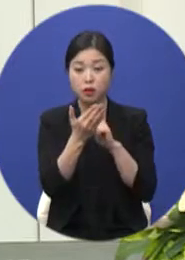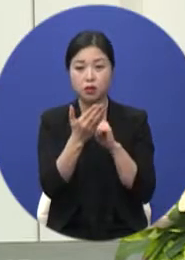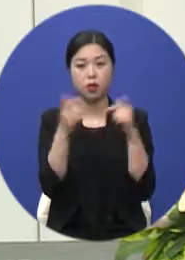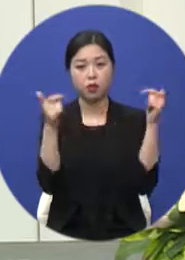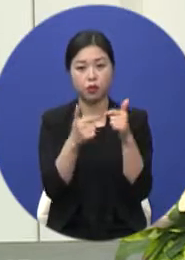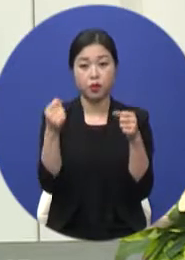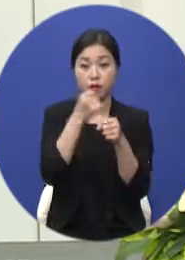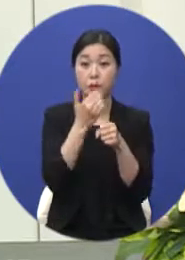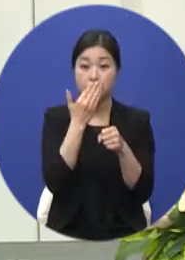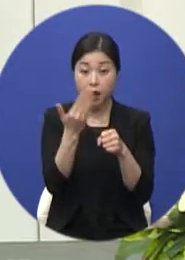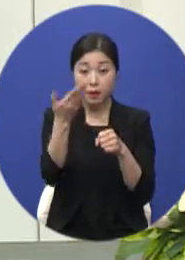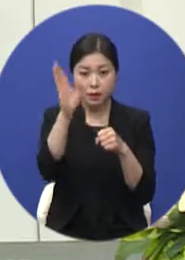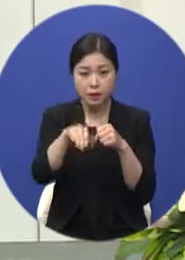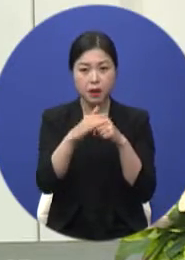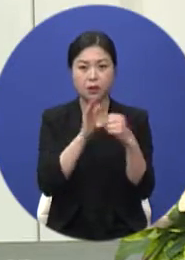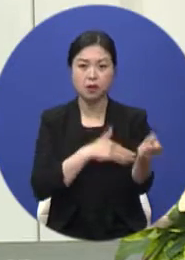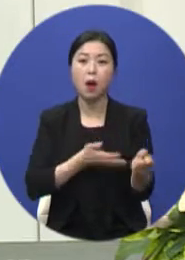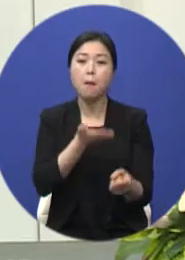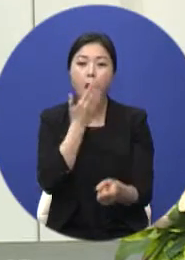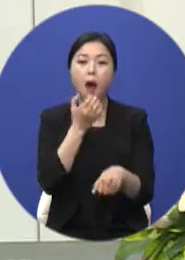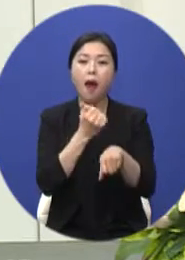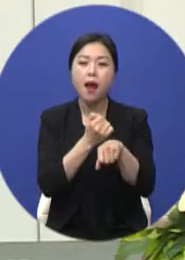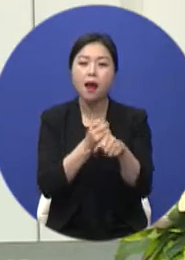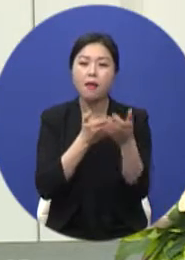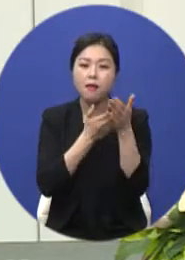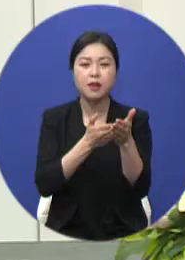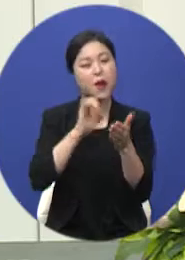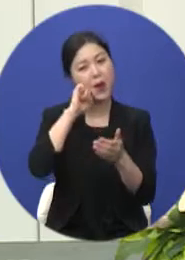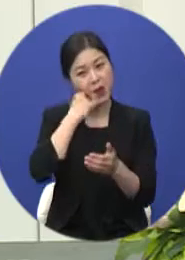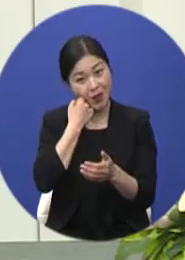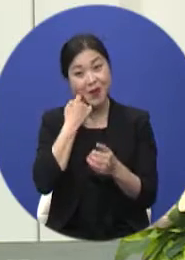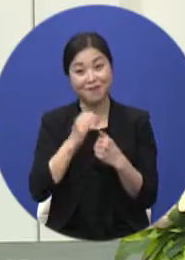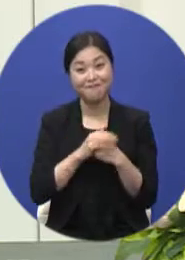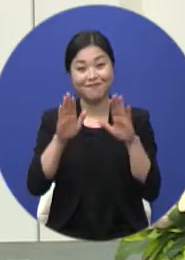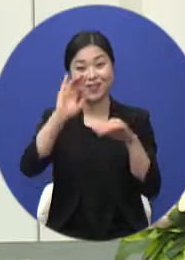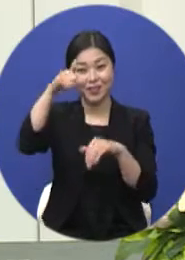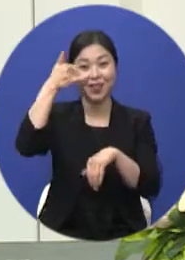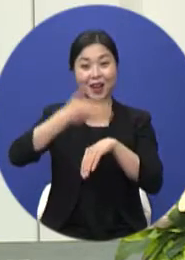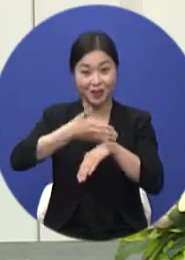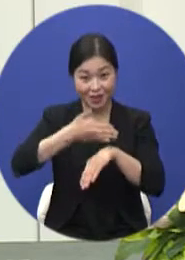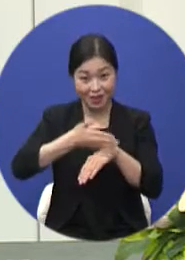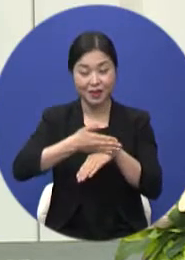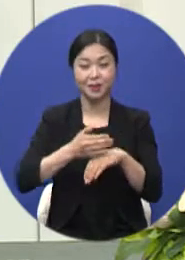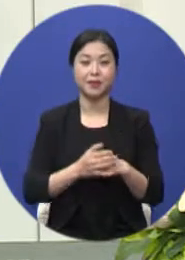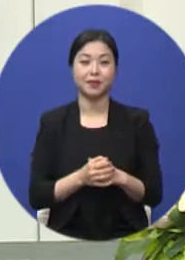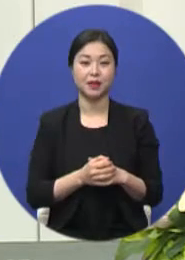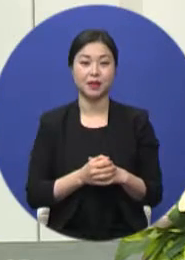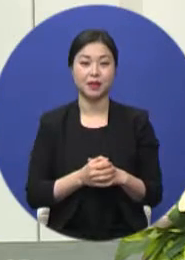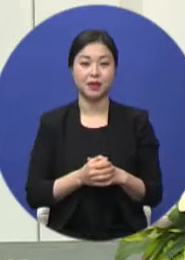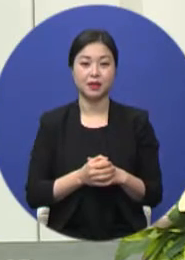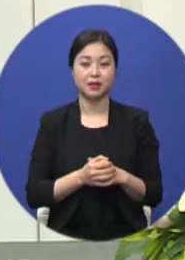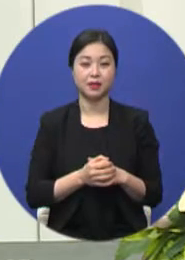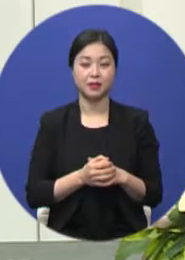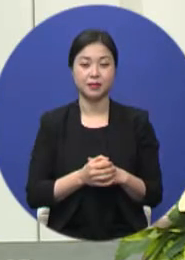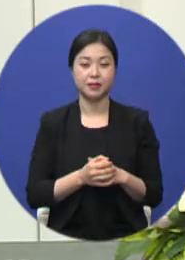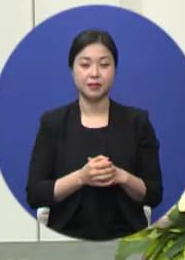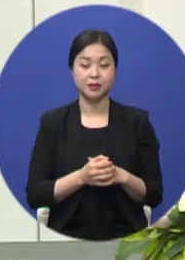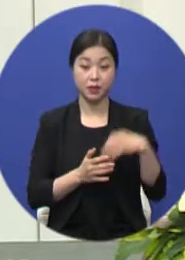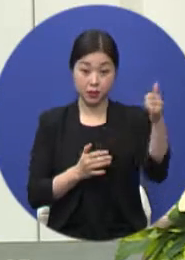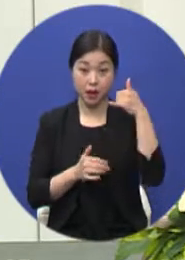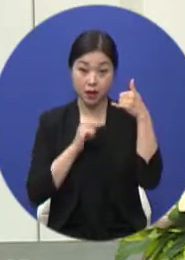드릴 수는 없어요. 아무튼 오늘 전화 주셨는데 감사드리고 제가 또 개인적으로 우리 저기 전화를